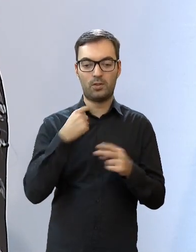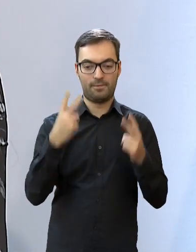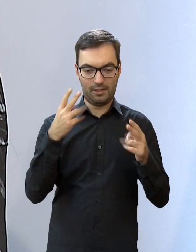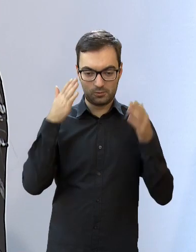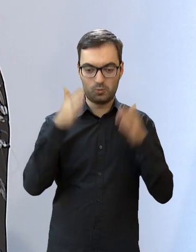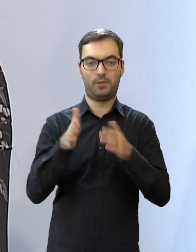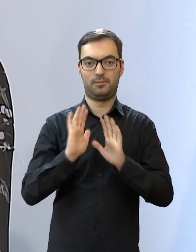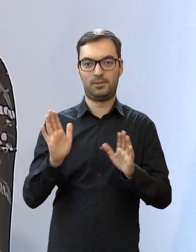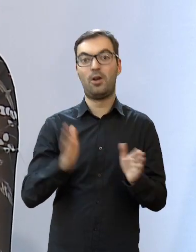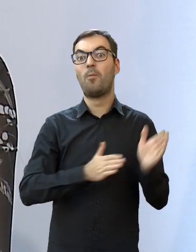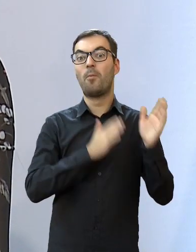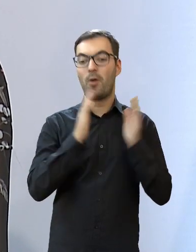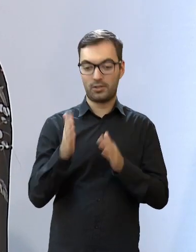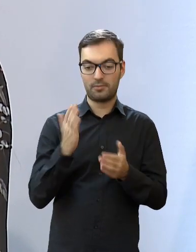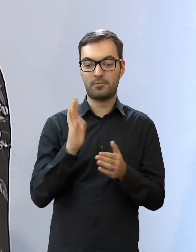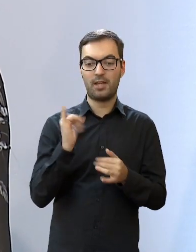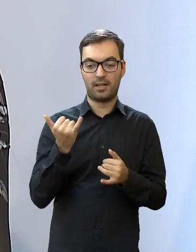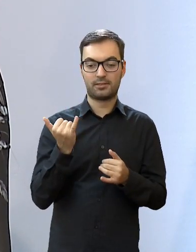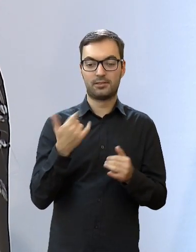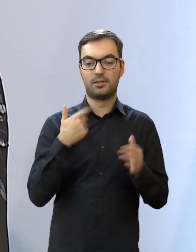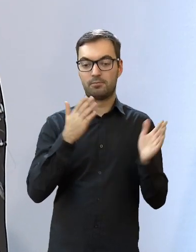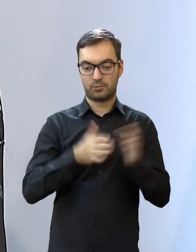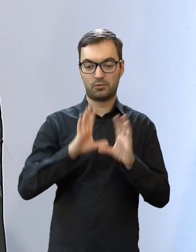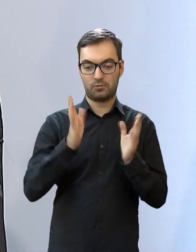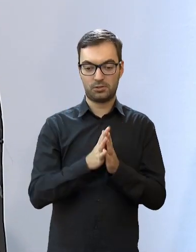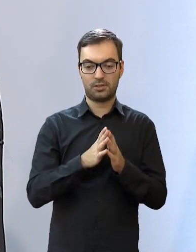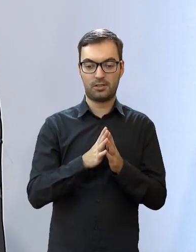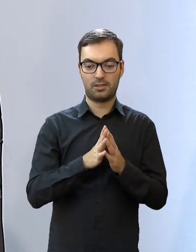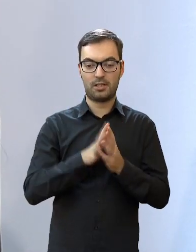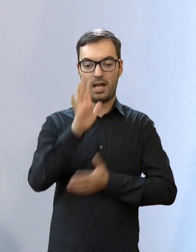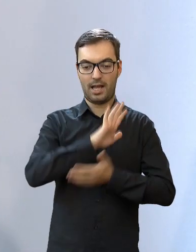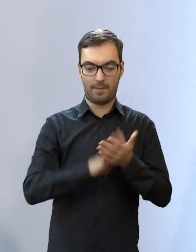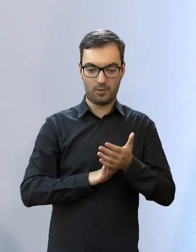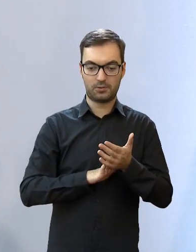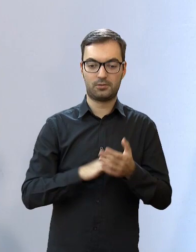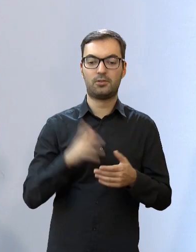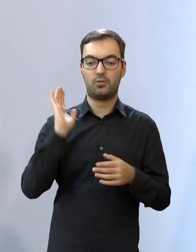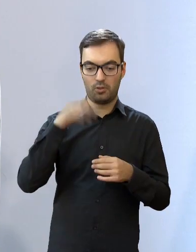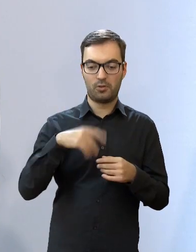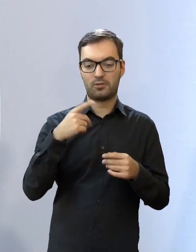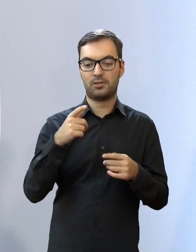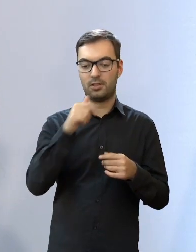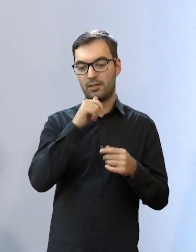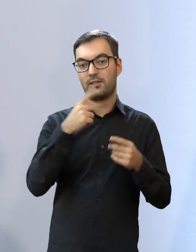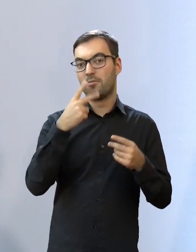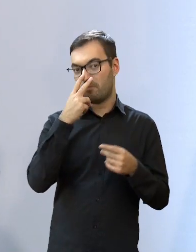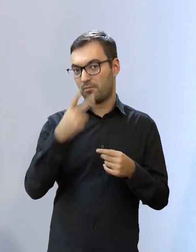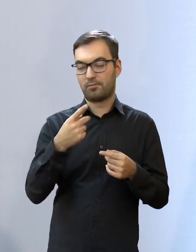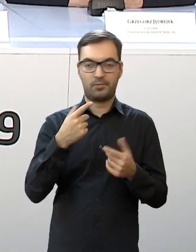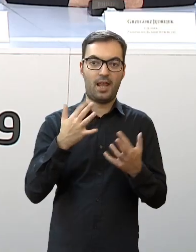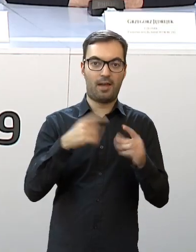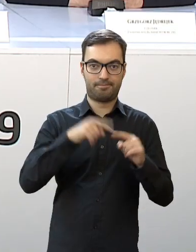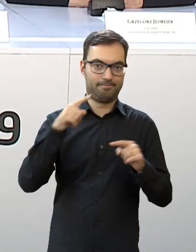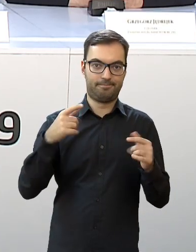Później, jak już będziemy mieć przygotowane wszystkie protokoły z komisji okręgowych, to dopiero wtedy będziemy w stanie stwierdzić, jaka to jest skala.